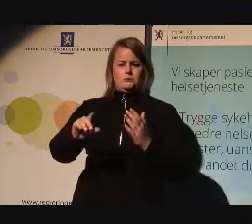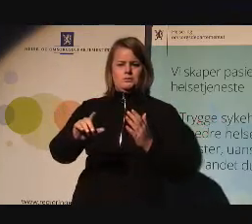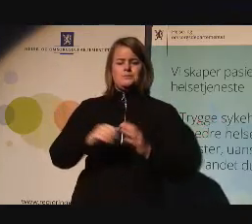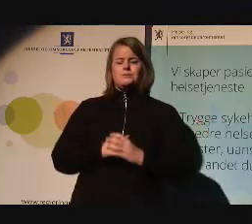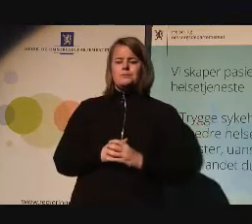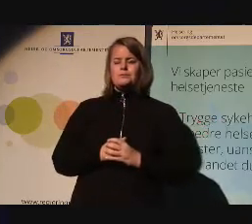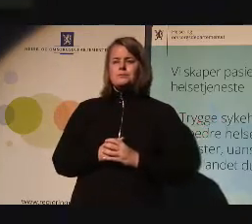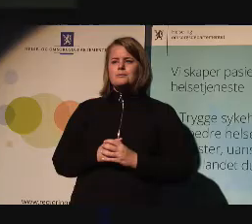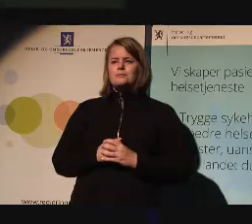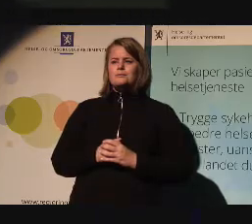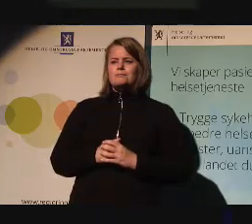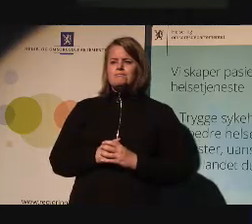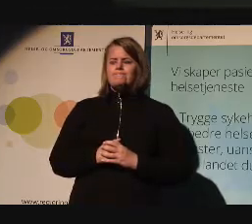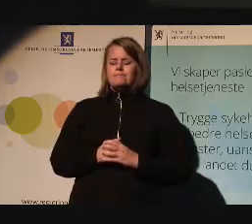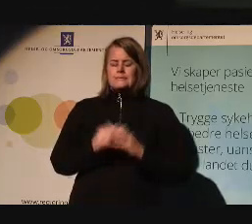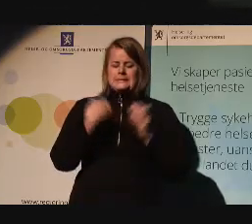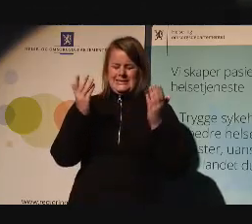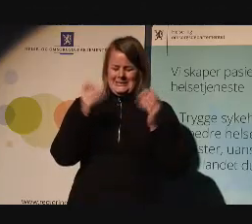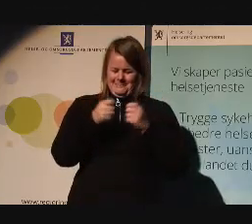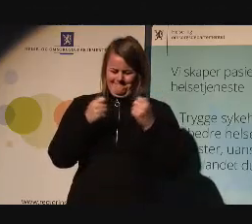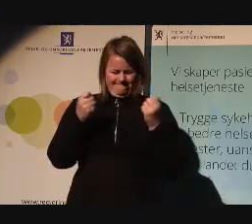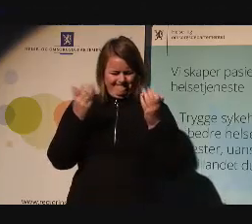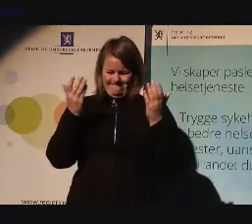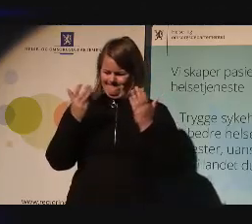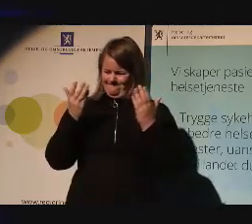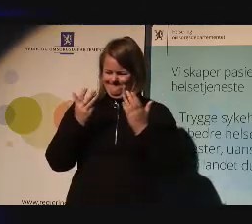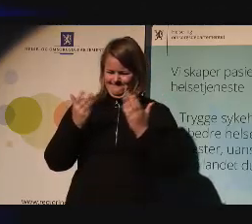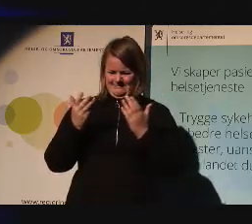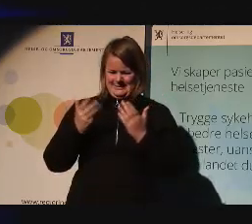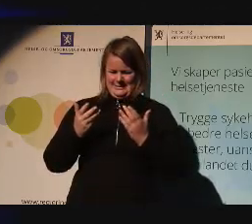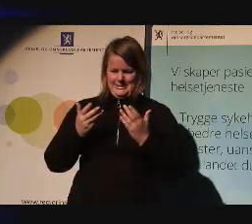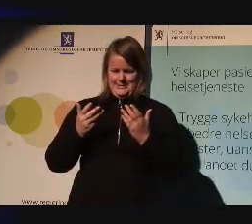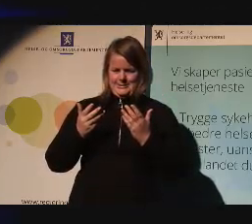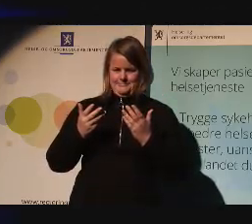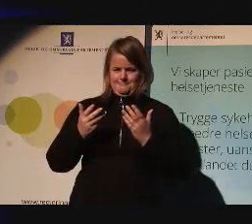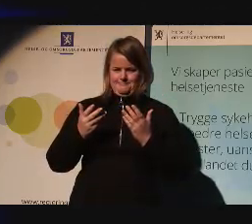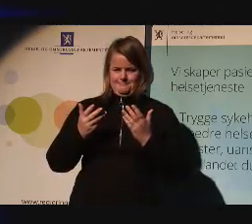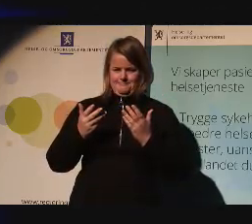Jeg bestemte meg også for at dette vil jeg lede selv.